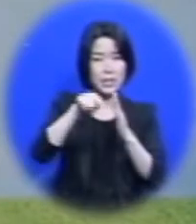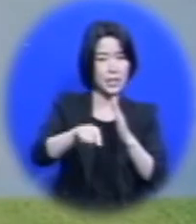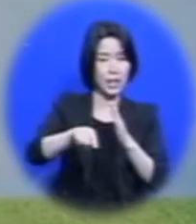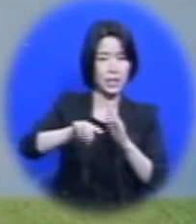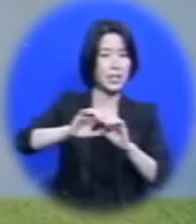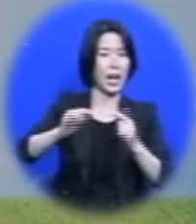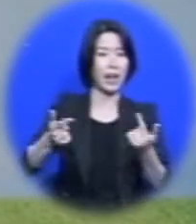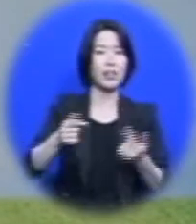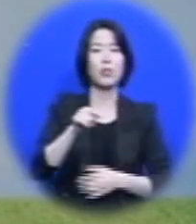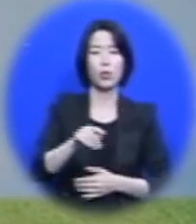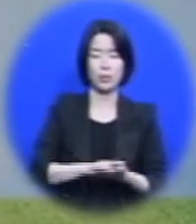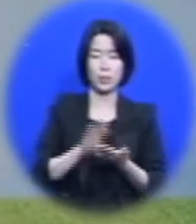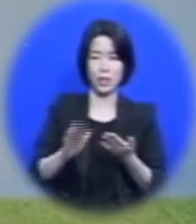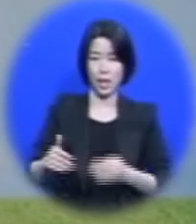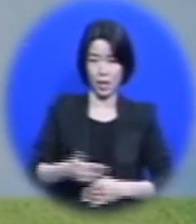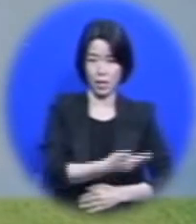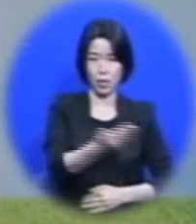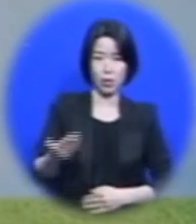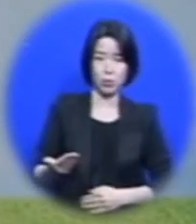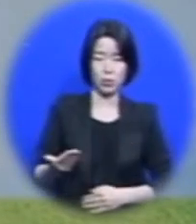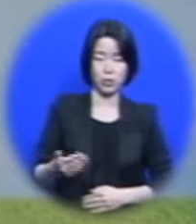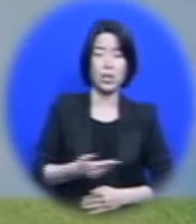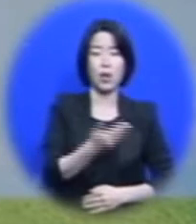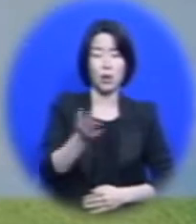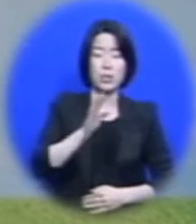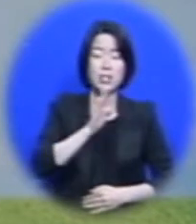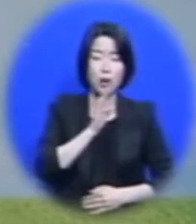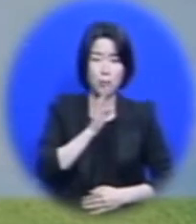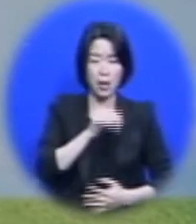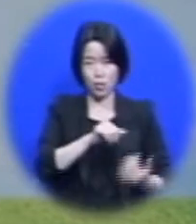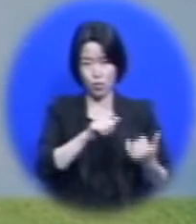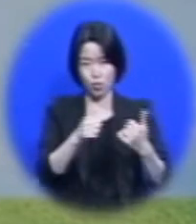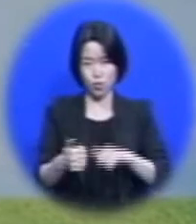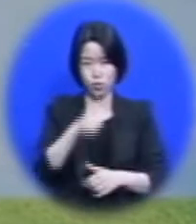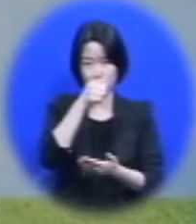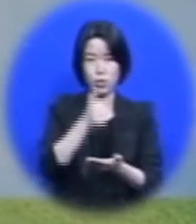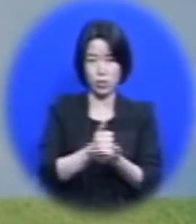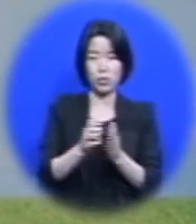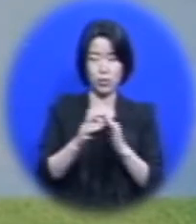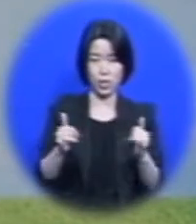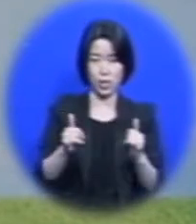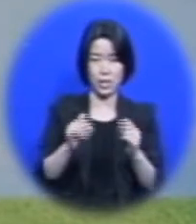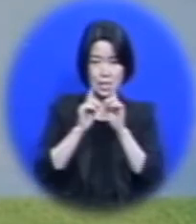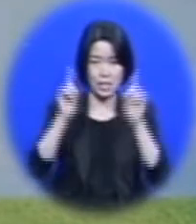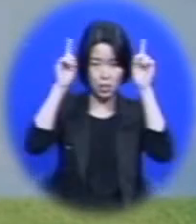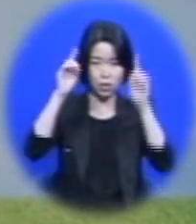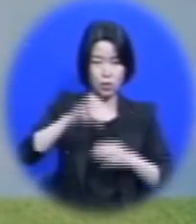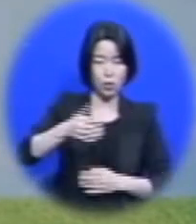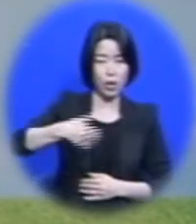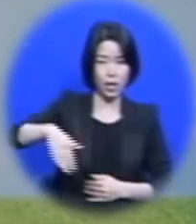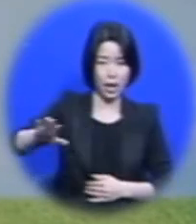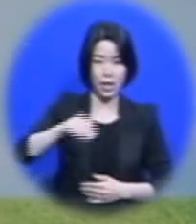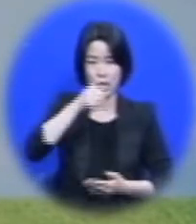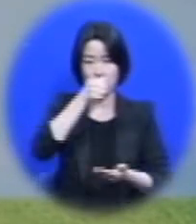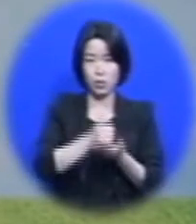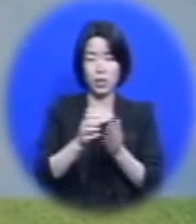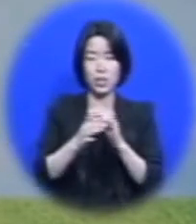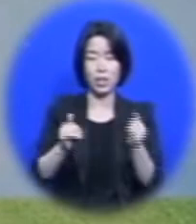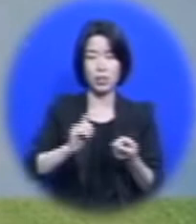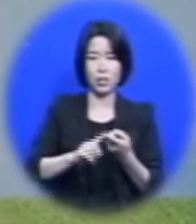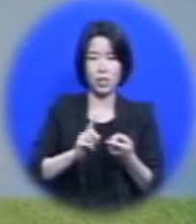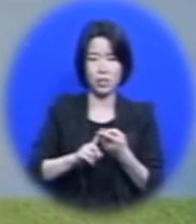겁니다. 여러분이 정말 죽을 죄인, 지옥에 갈 수밖에 없는 죄인이라는 사실을